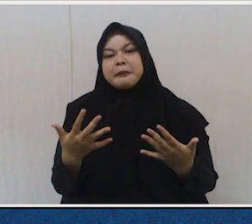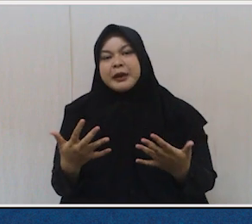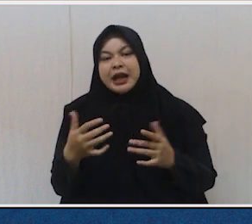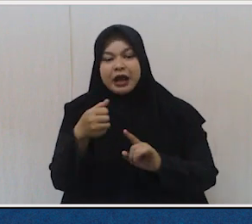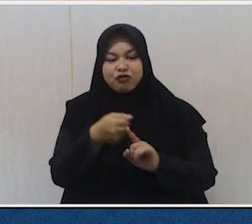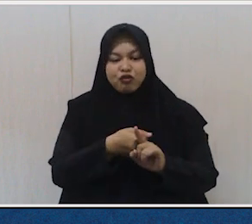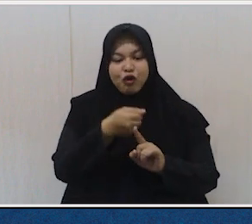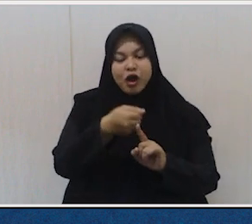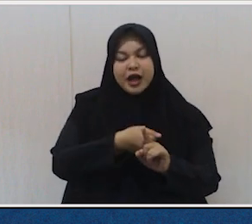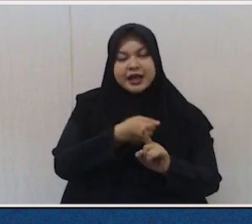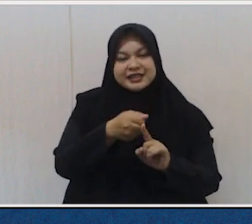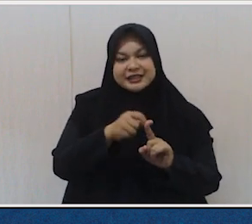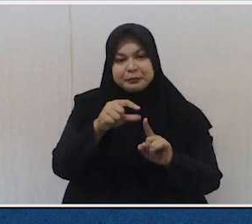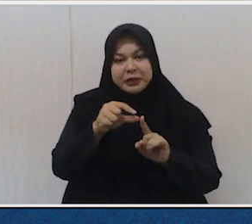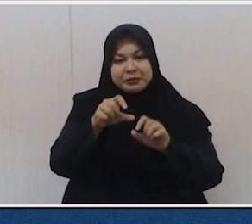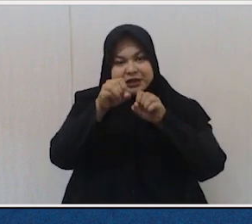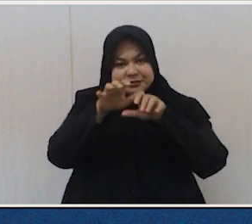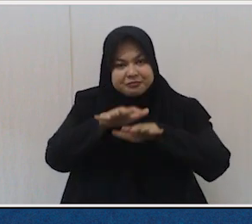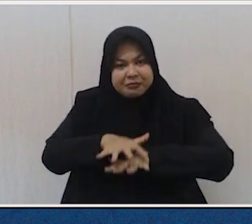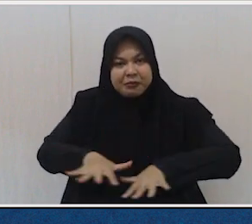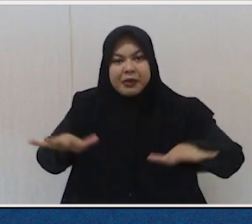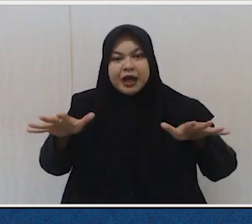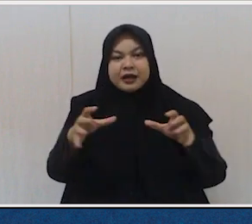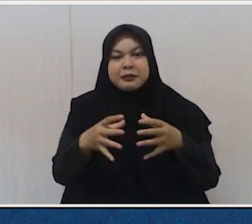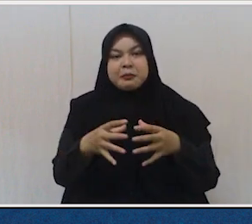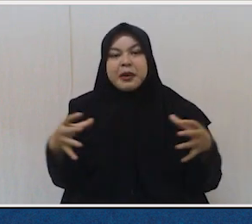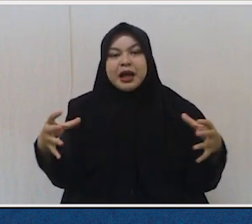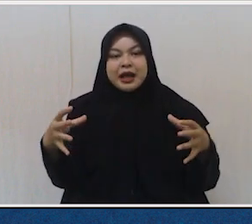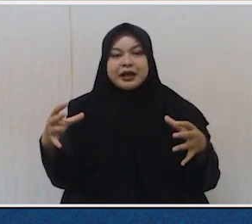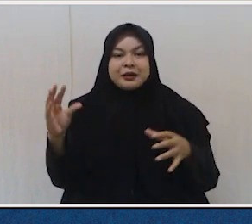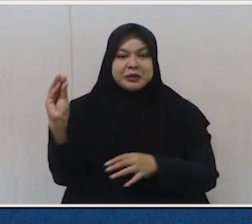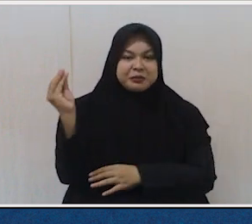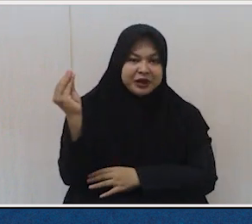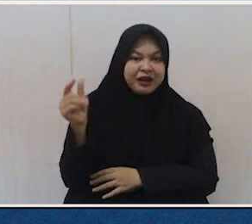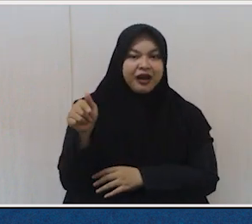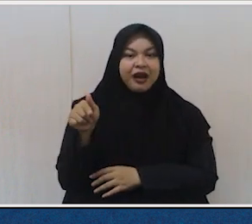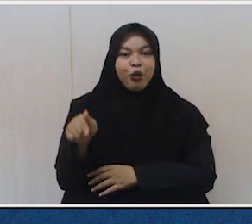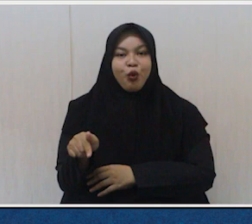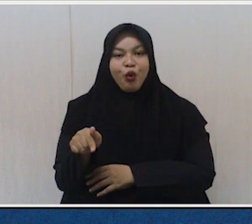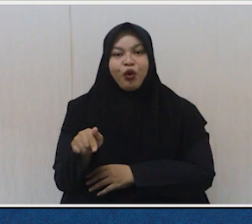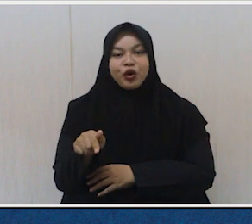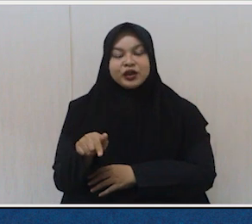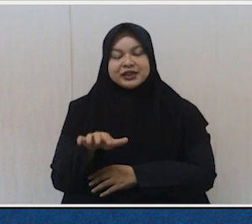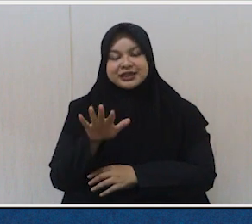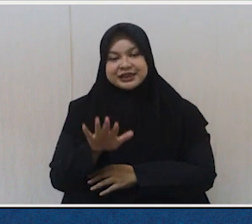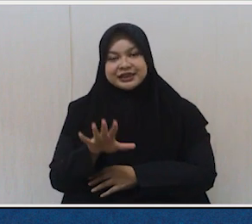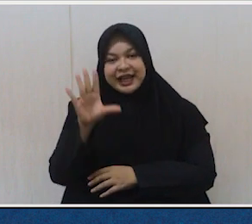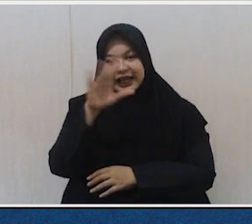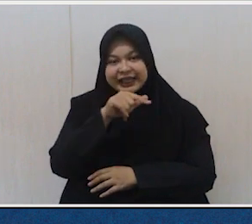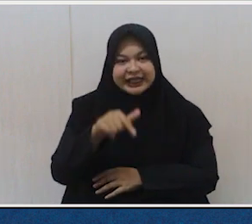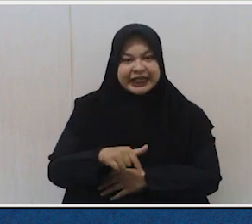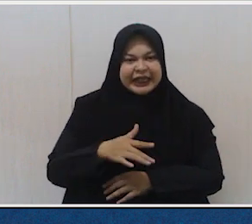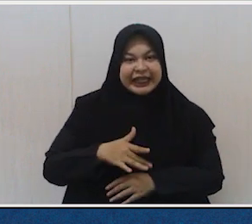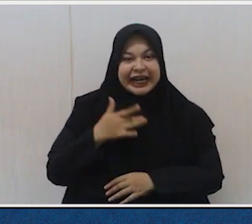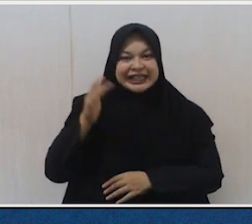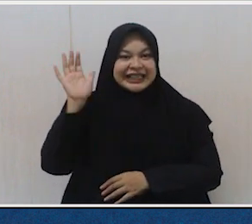PP itu tersebar di banyak Kementerian hasilnya hari ini terasa bahwa isu disabilitas itu mulai banyak dibahas